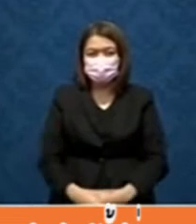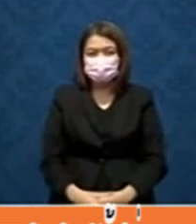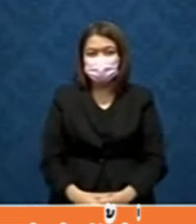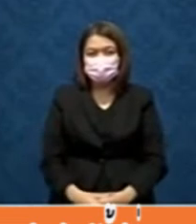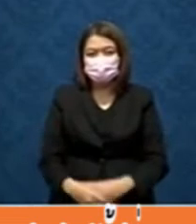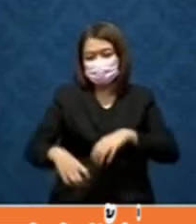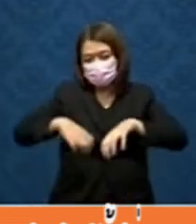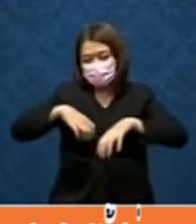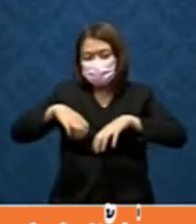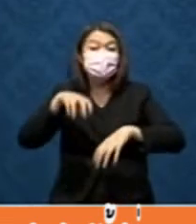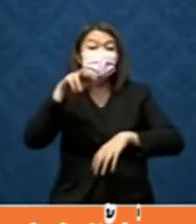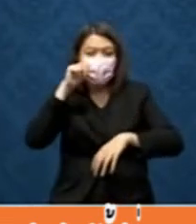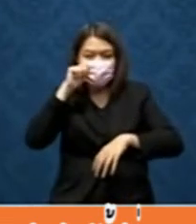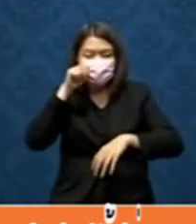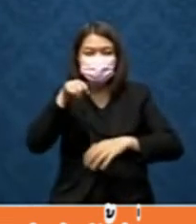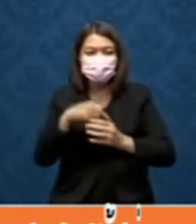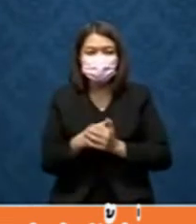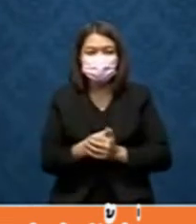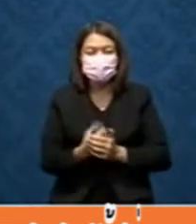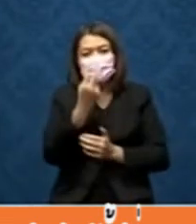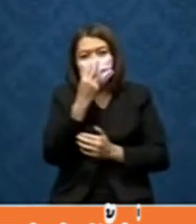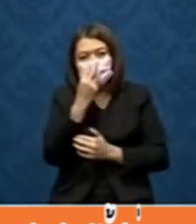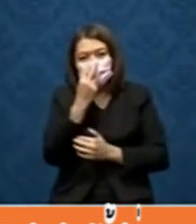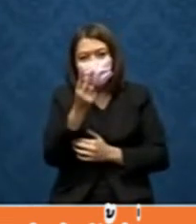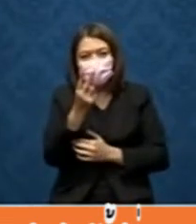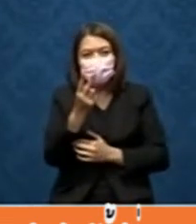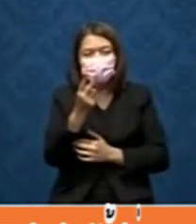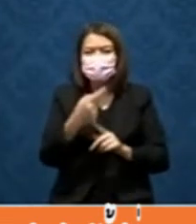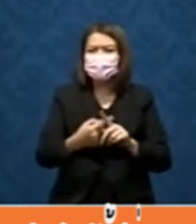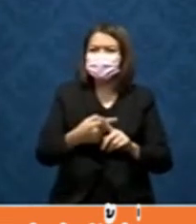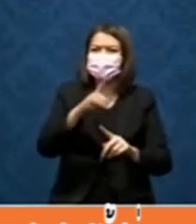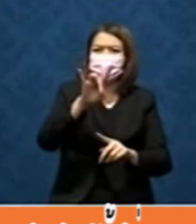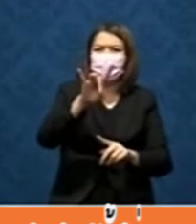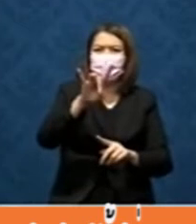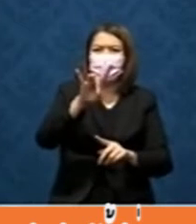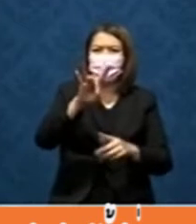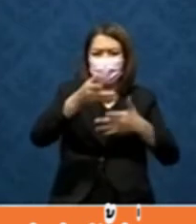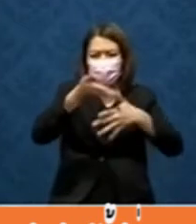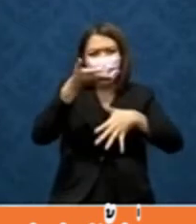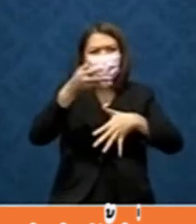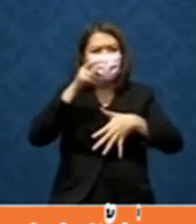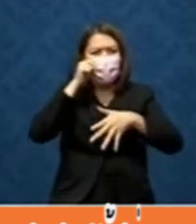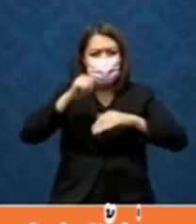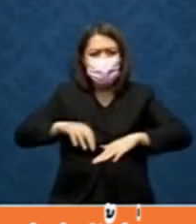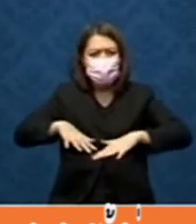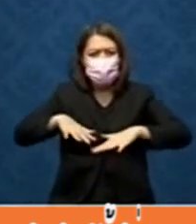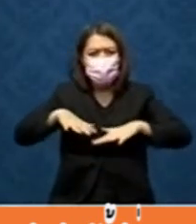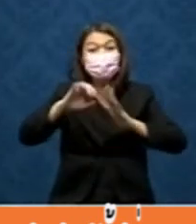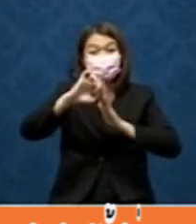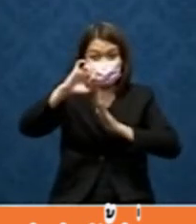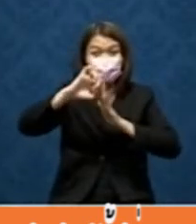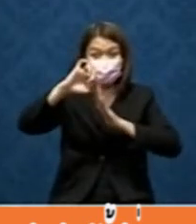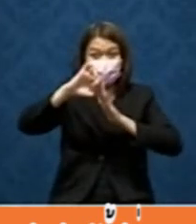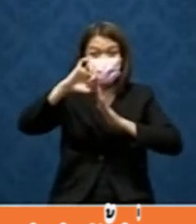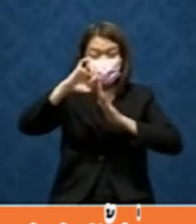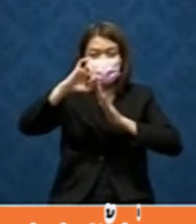ครับก็คือเรื่องขการปริหารจัดการน้ำก็ใหถดดูกร่วครว่านี่คือเดือนสิงหาคมต้นเดือนที่มน้ำท่วมทจัหวด